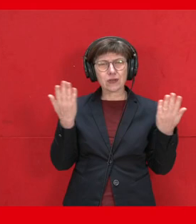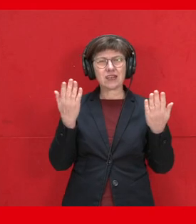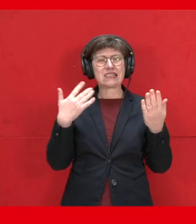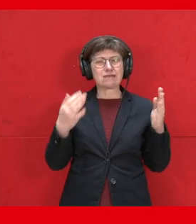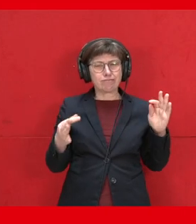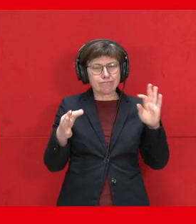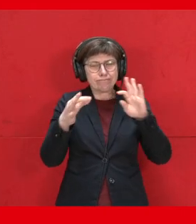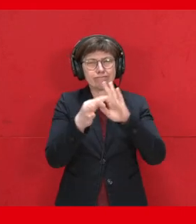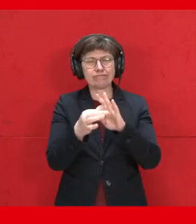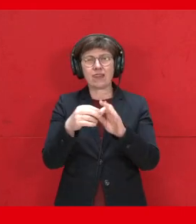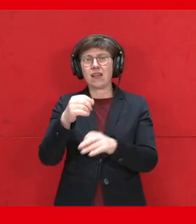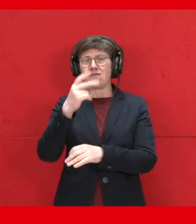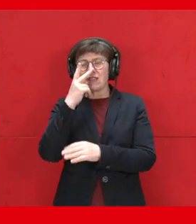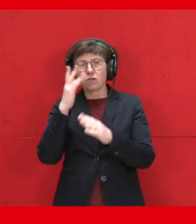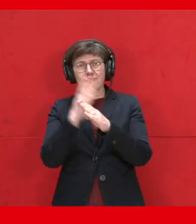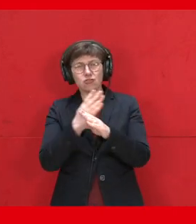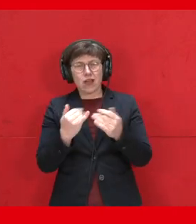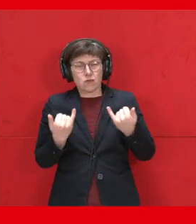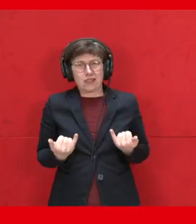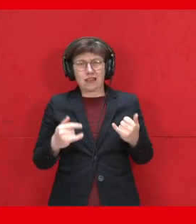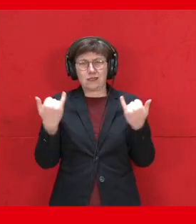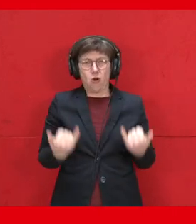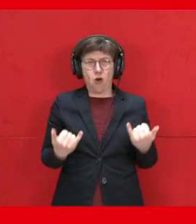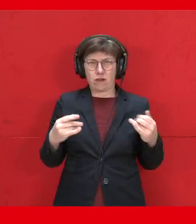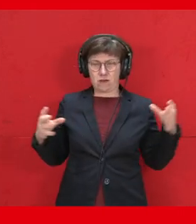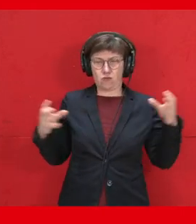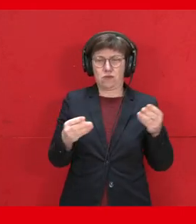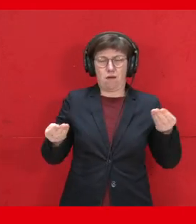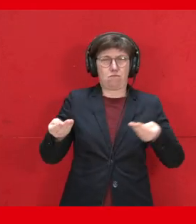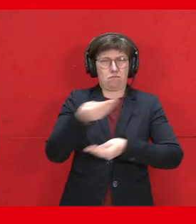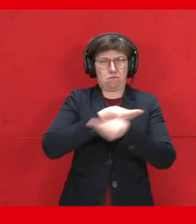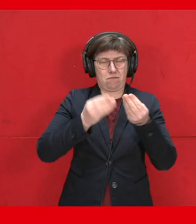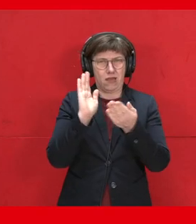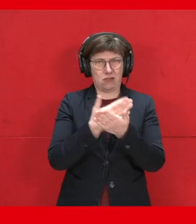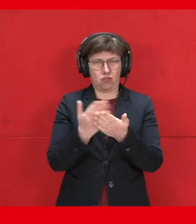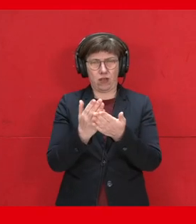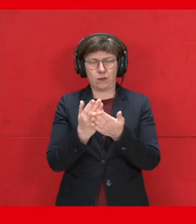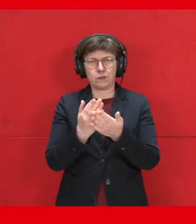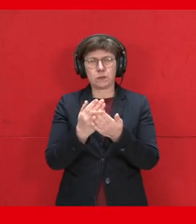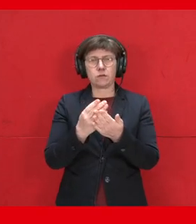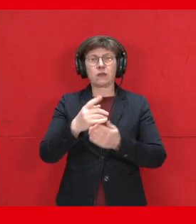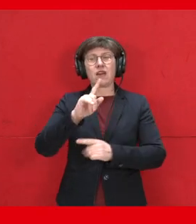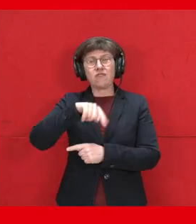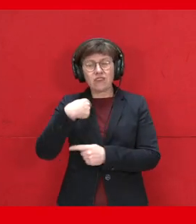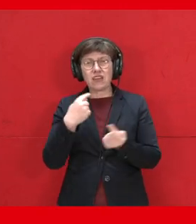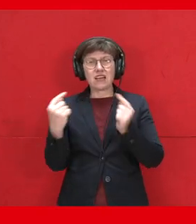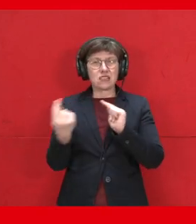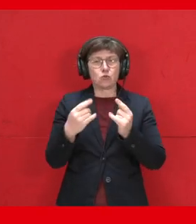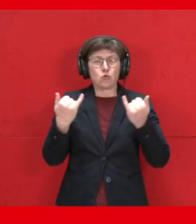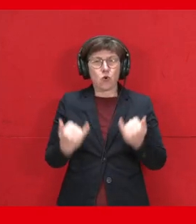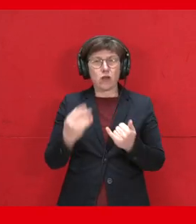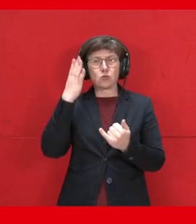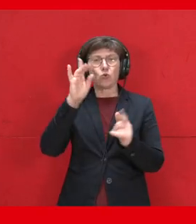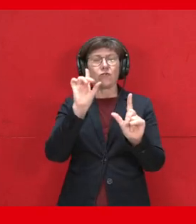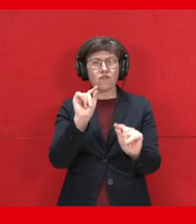unmittelbar zusammenhängt mit den Entscheidungen, die wir hier und heute treffen. Und da bin ich ganz sicher, wenn wir über die Zukunft heute